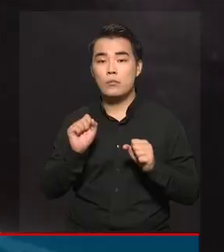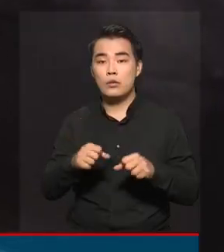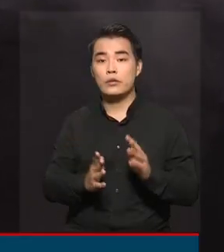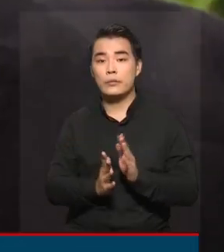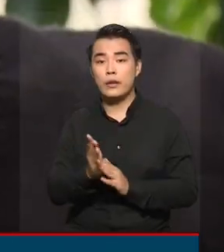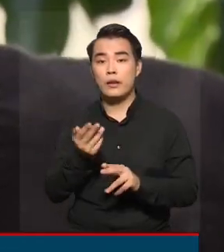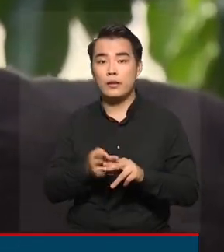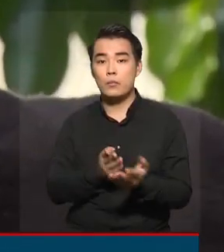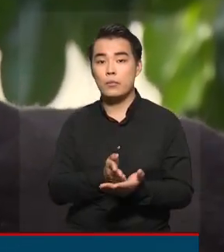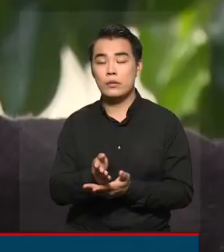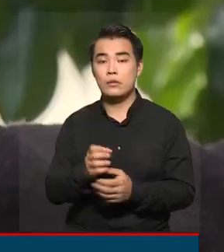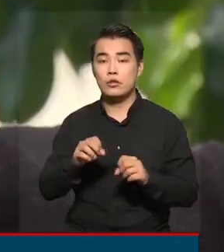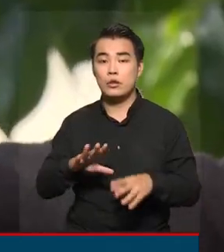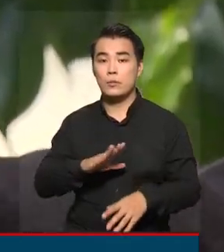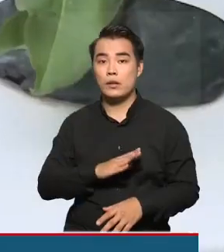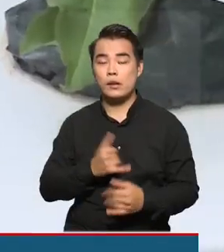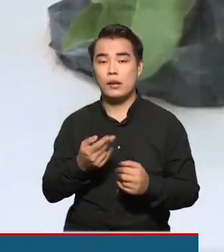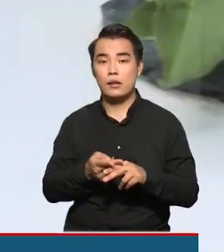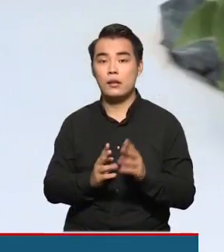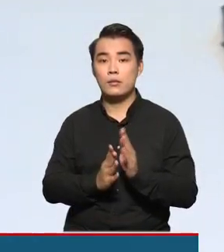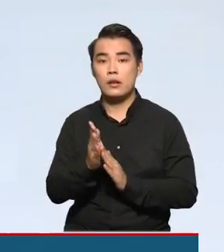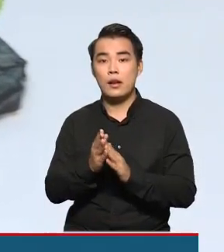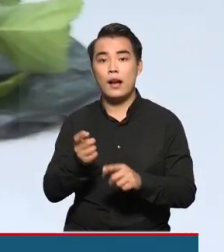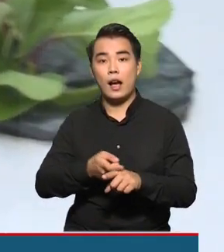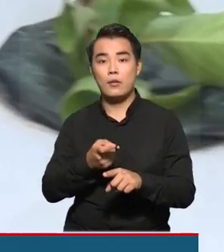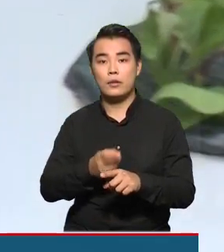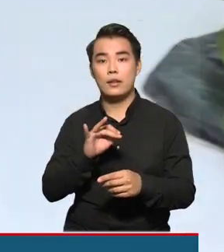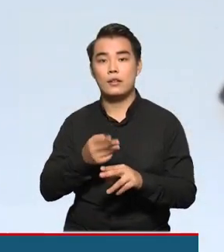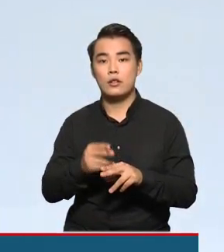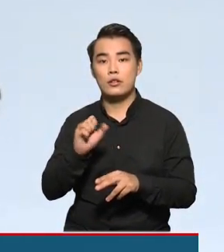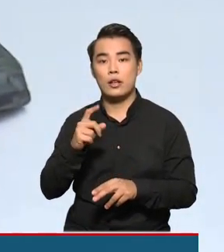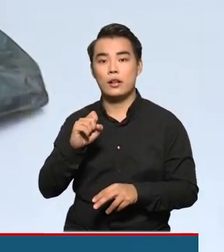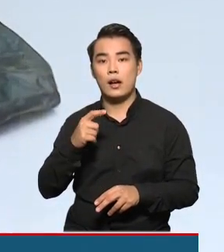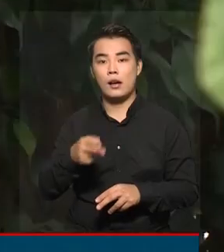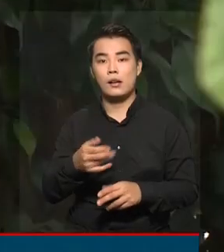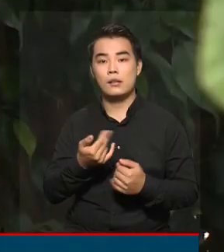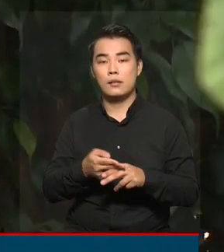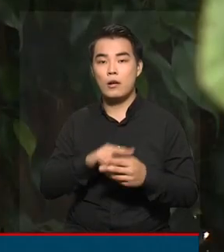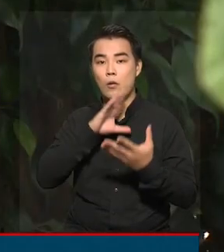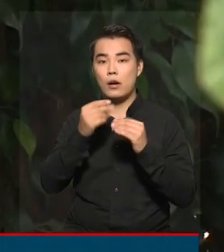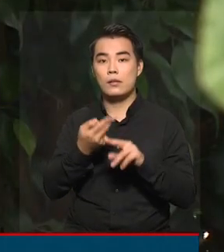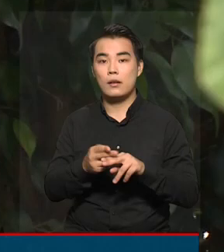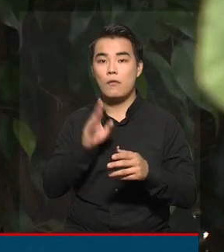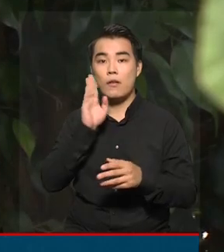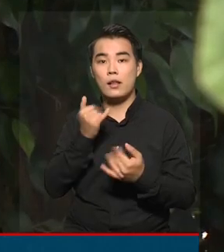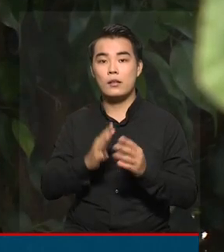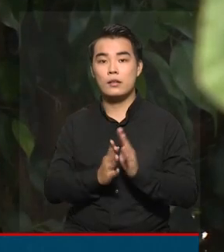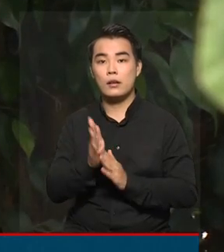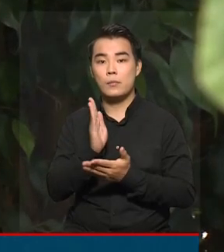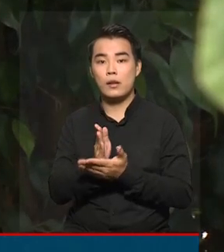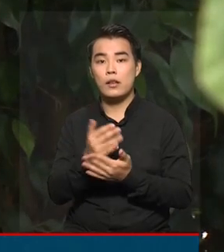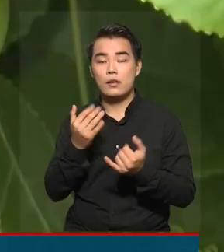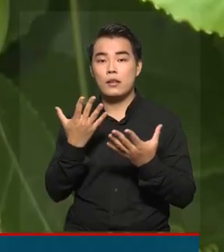екенін жолдарын таптық. Ізденімпаз оқушылар картоп пен жержаңғақ көшеттерінде топырақты емес, кәдімгі судың бетінде өсіріп жатыр.